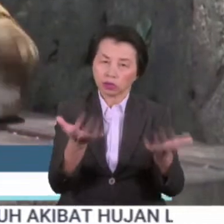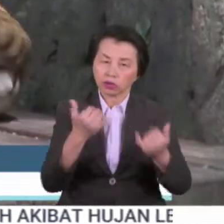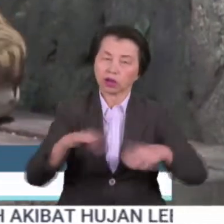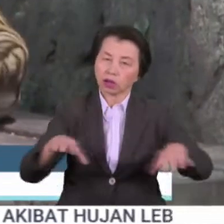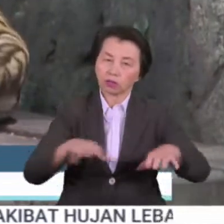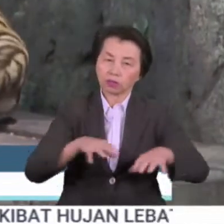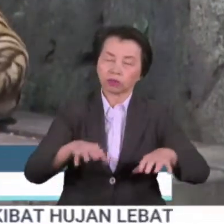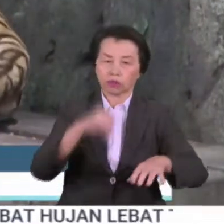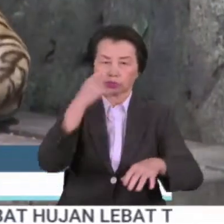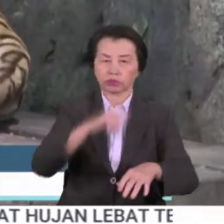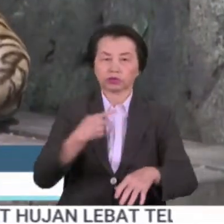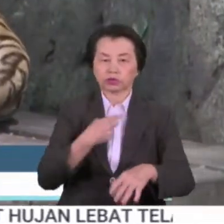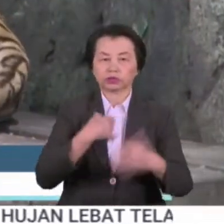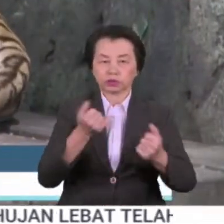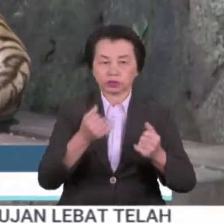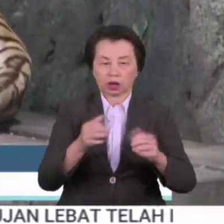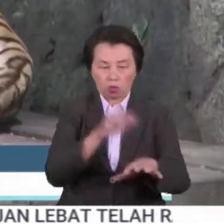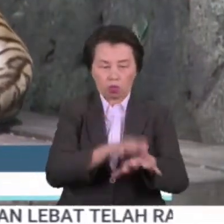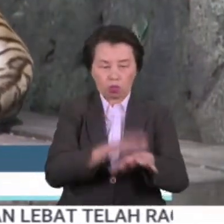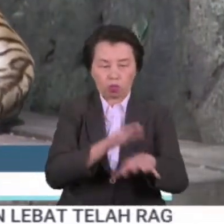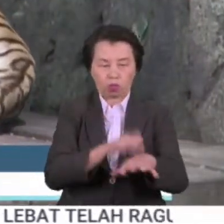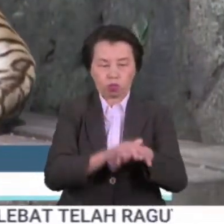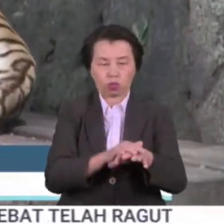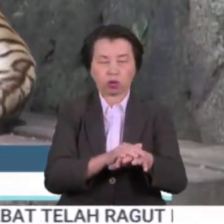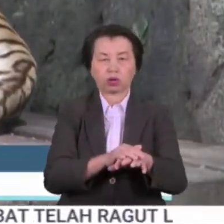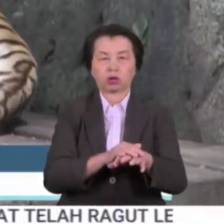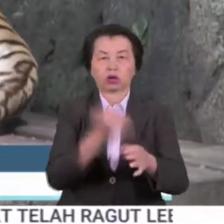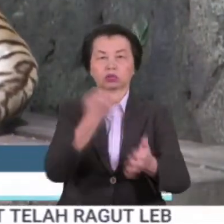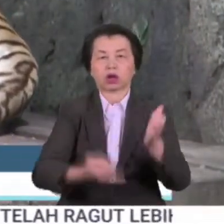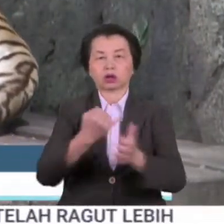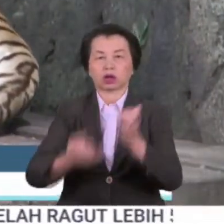untuk kita menaikkan bilangan